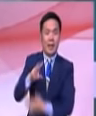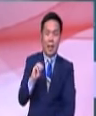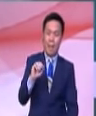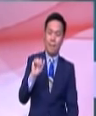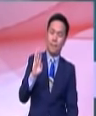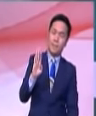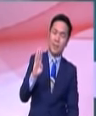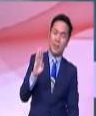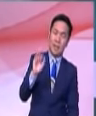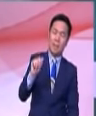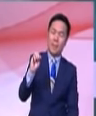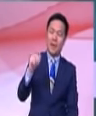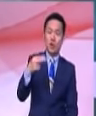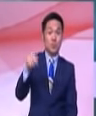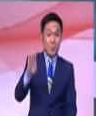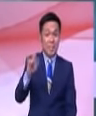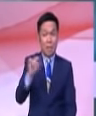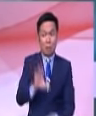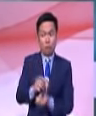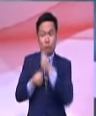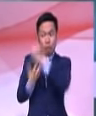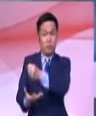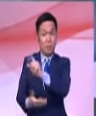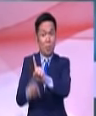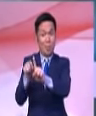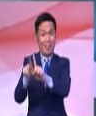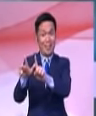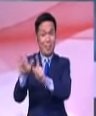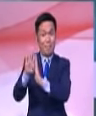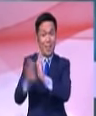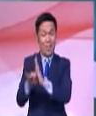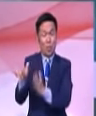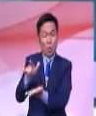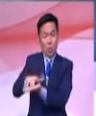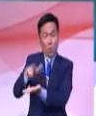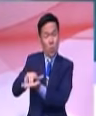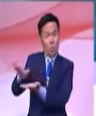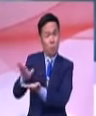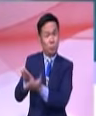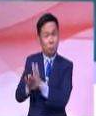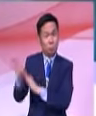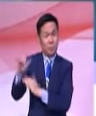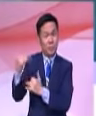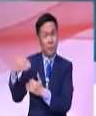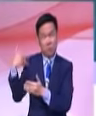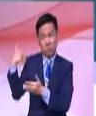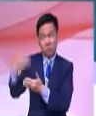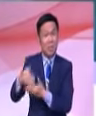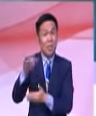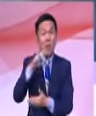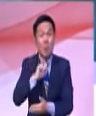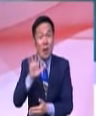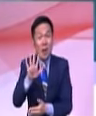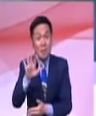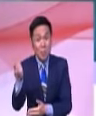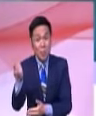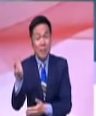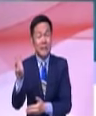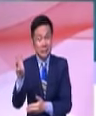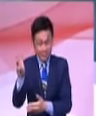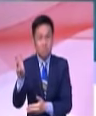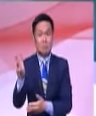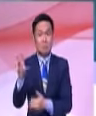MBHB melabur RM1.3 bilion untuk tempoh pembangunan lapangan terbang berusia 56 tahun itu untuk tempoh 5 tahun.